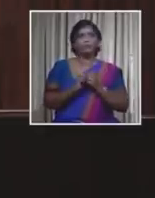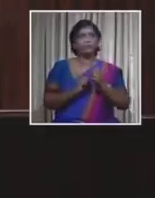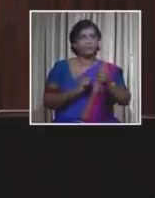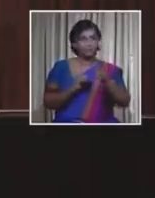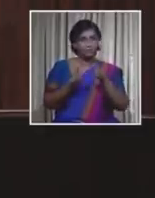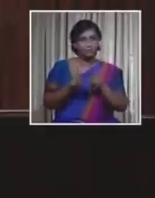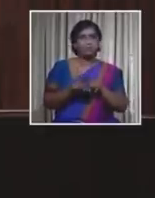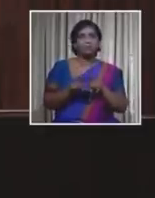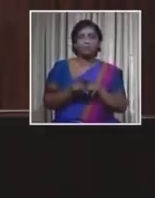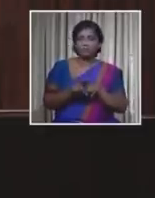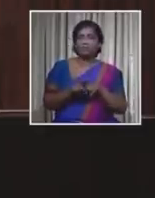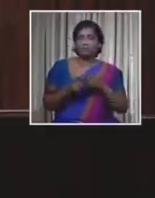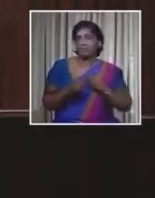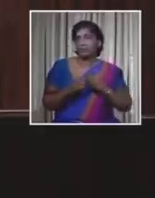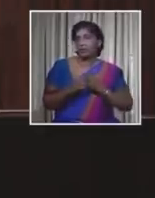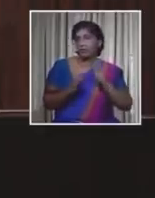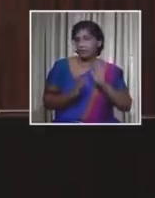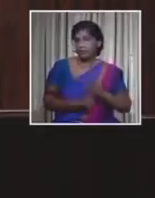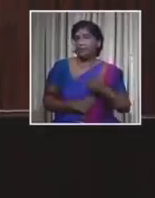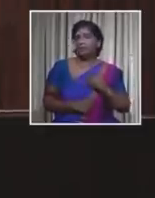කිරීමට මට සිදුවන බව